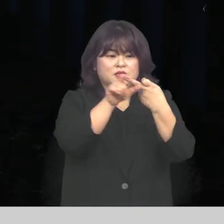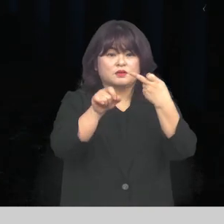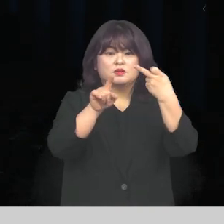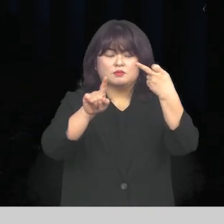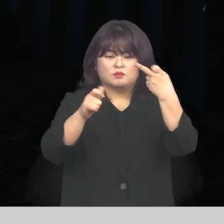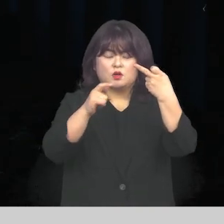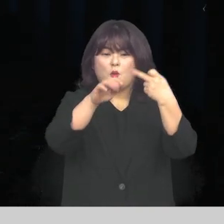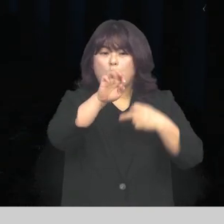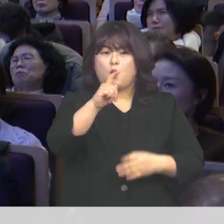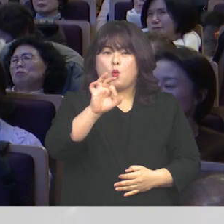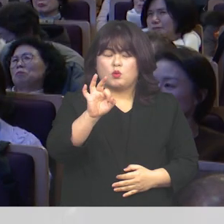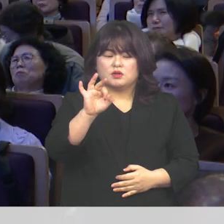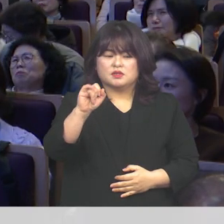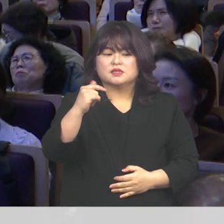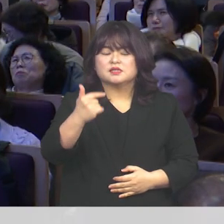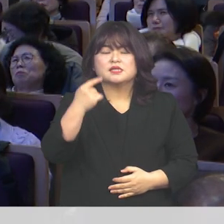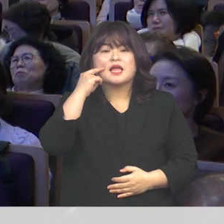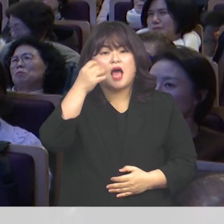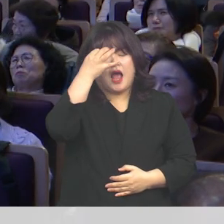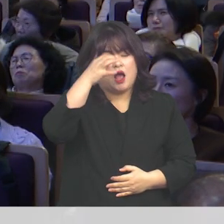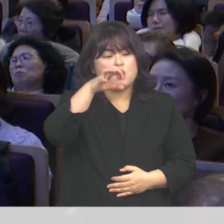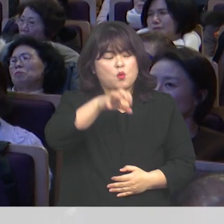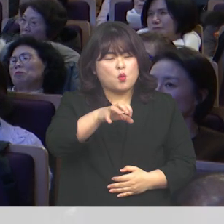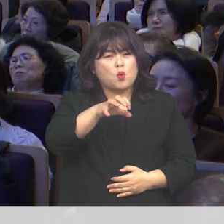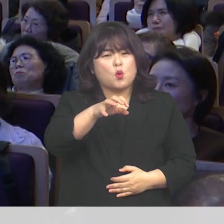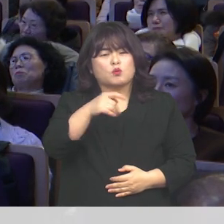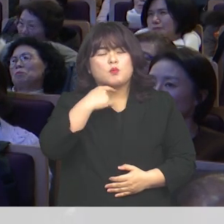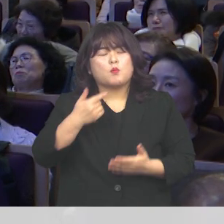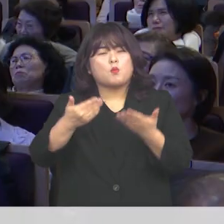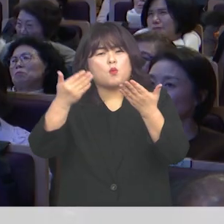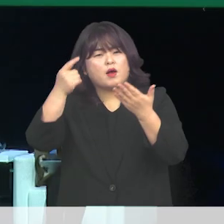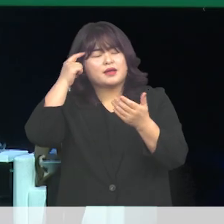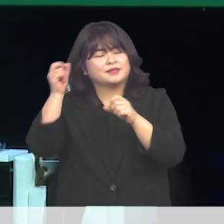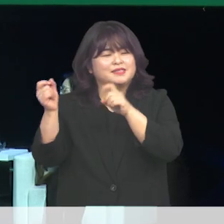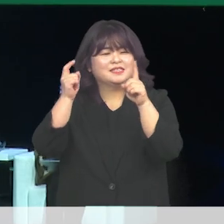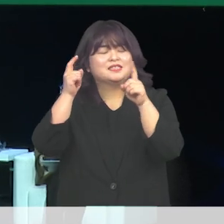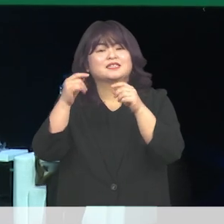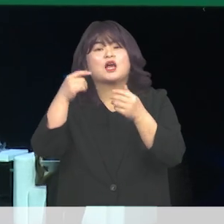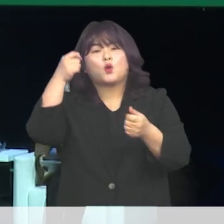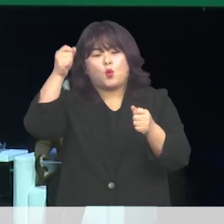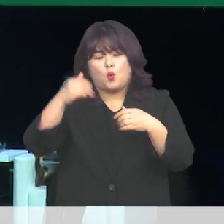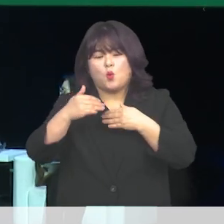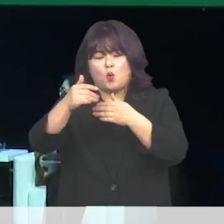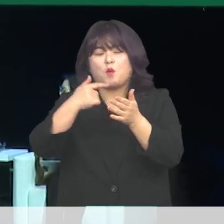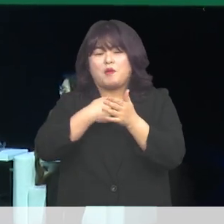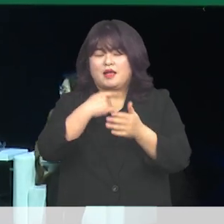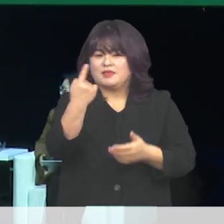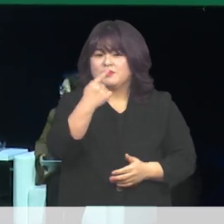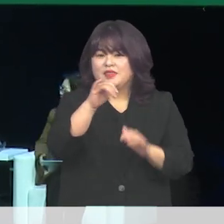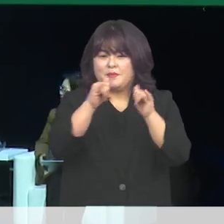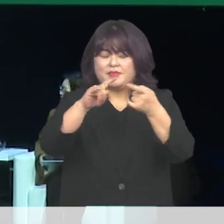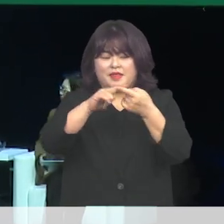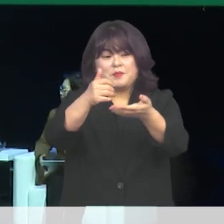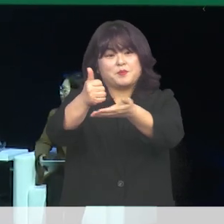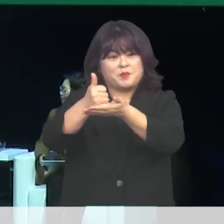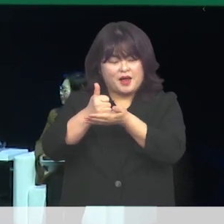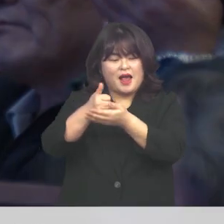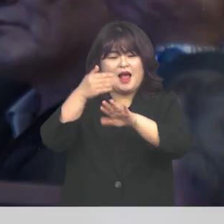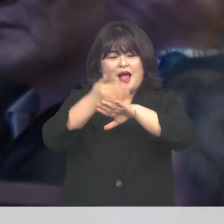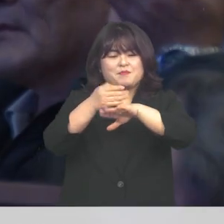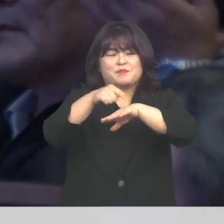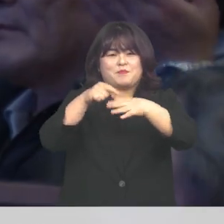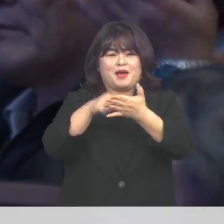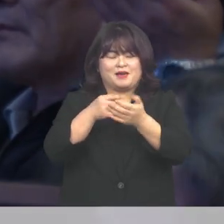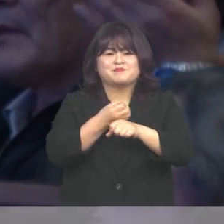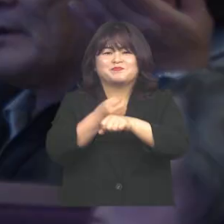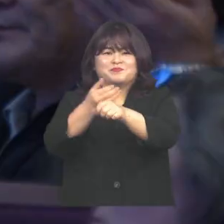용인특례시가 16일 포은아트홀에서 2025 자원봉사자 힐링 콘서트를 열고 자원봉사자 1,400여 명을 초청해 감사의